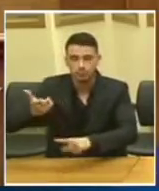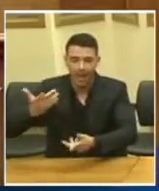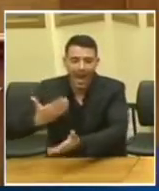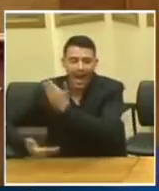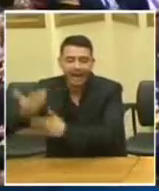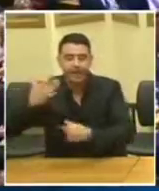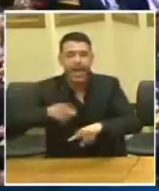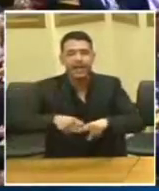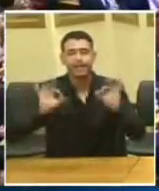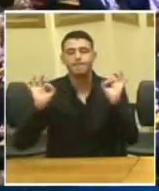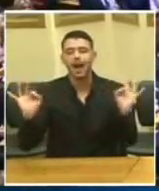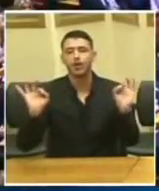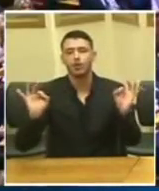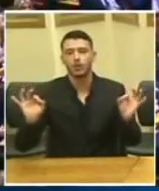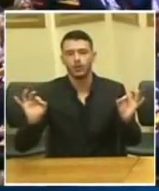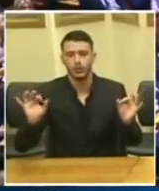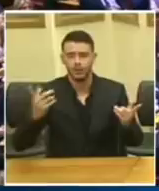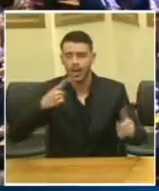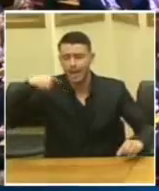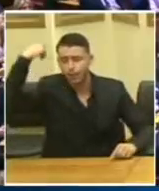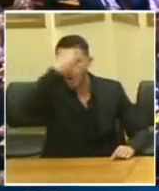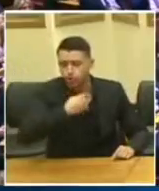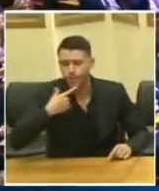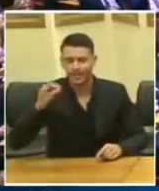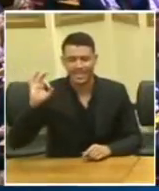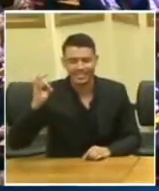κληρονομιάς, των ιστορικών προσώπων και των ιστορικών συμβόλων της.